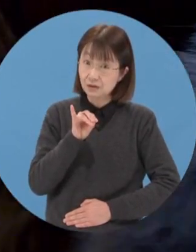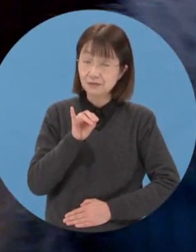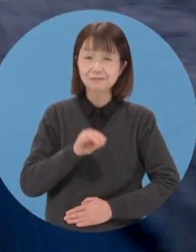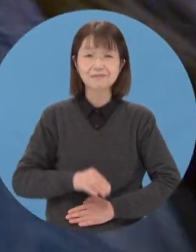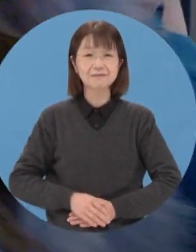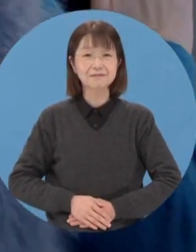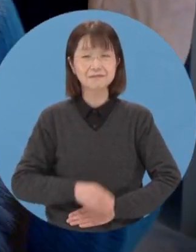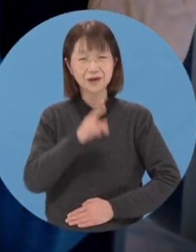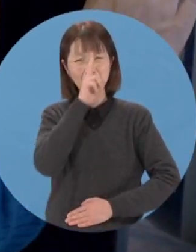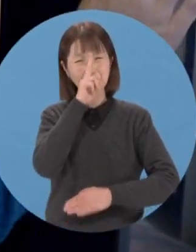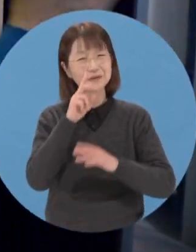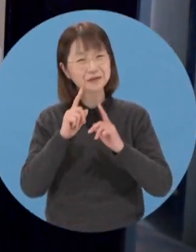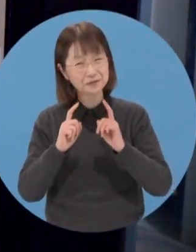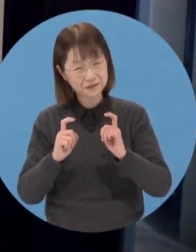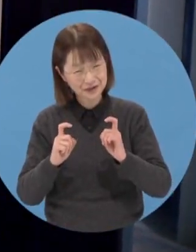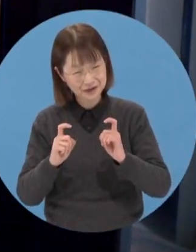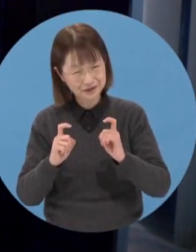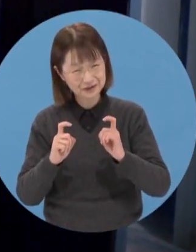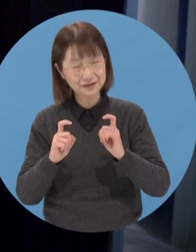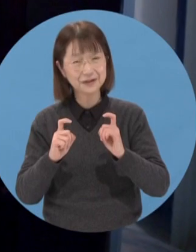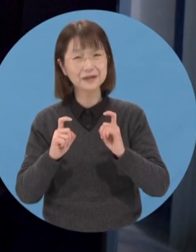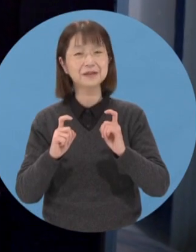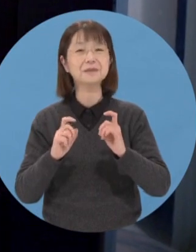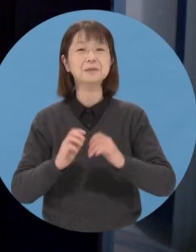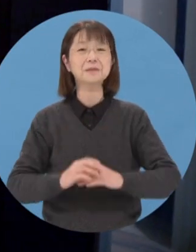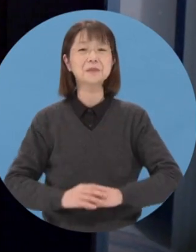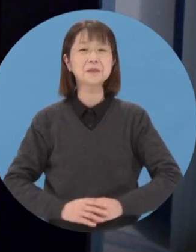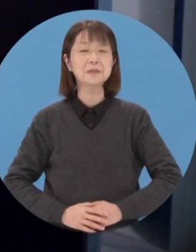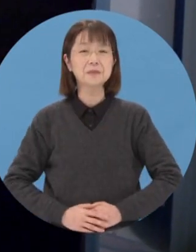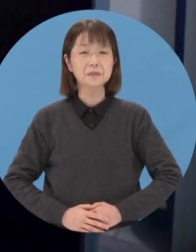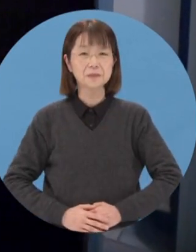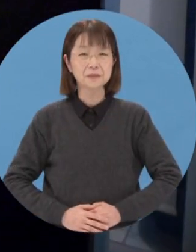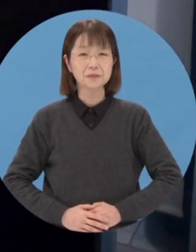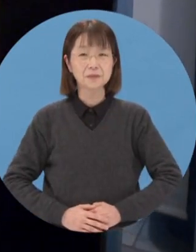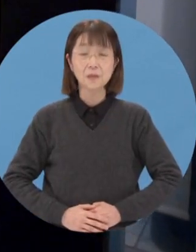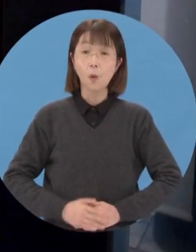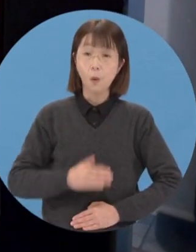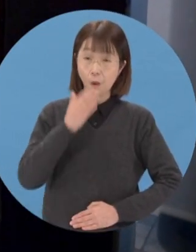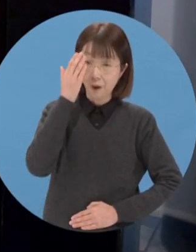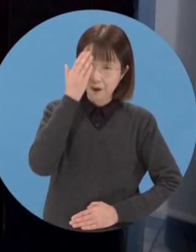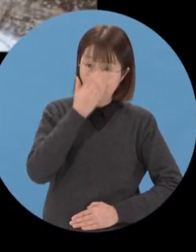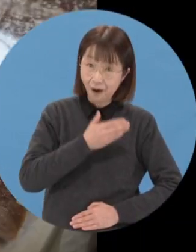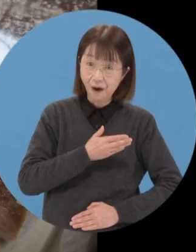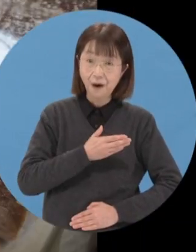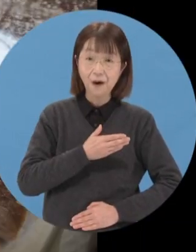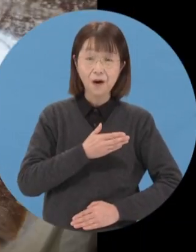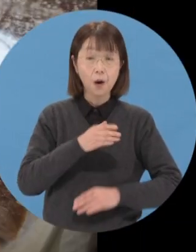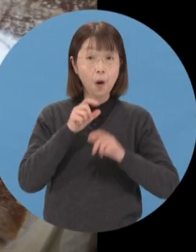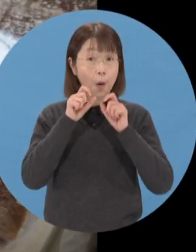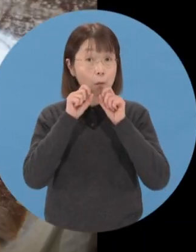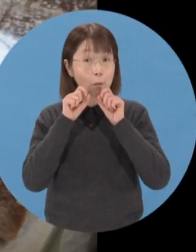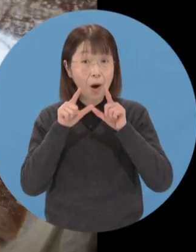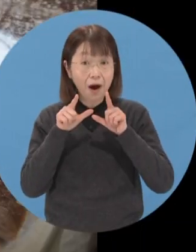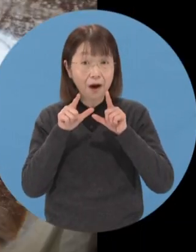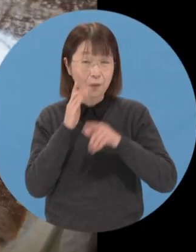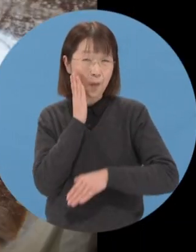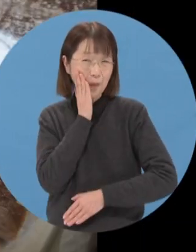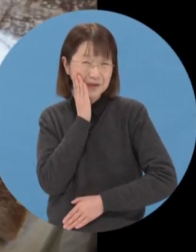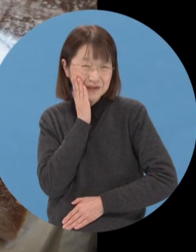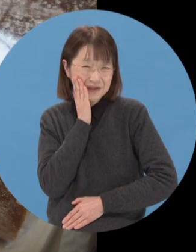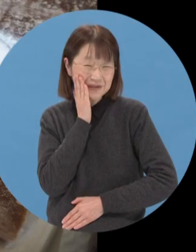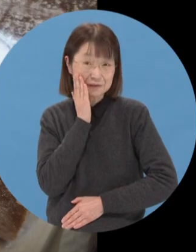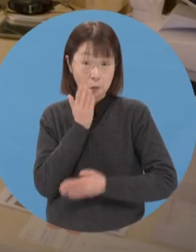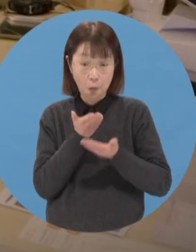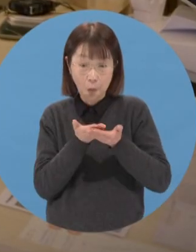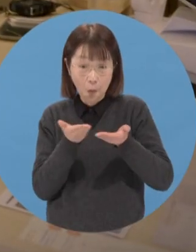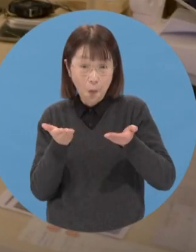こんにちは。 こんにちは。 お邪魔します。 あ、食パンとか美味しそうなパンが並んで